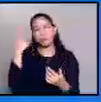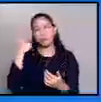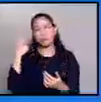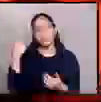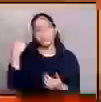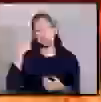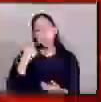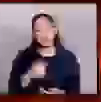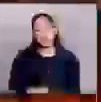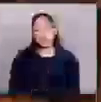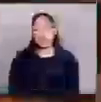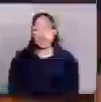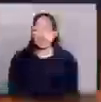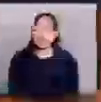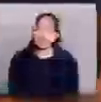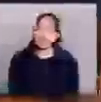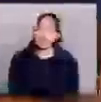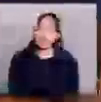Gregorio.